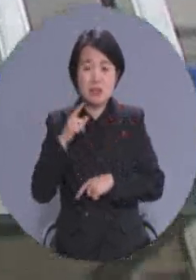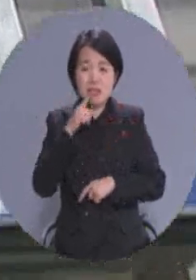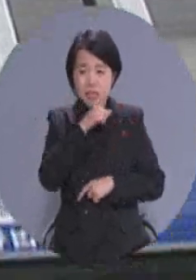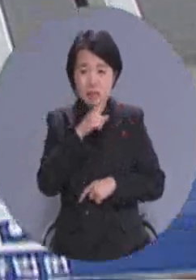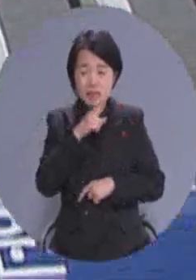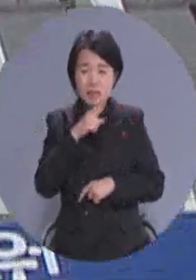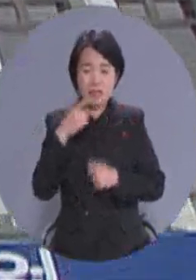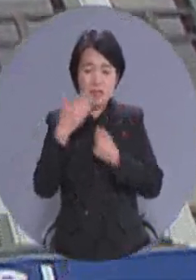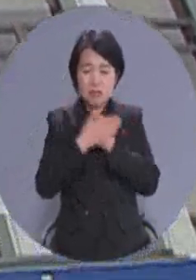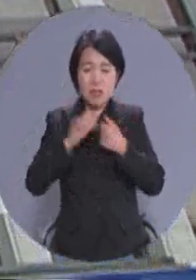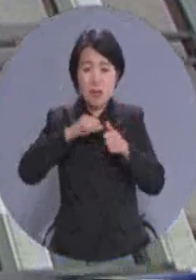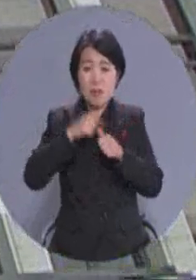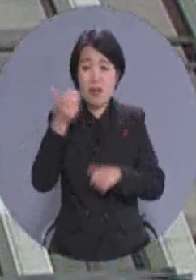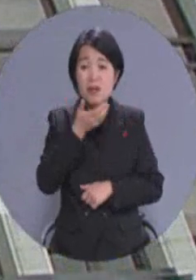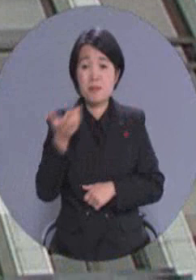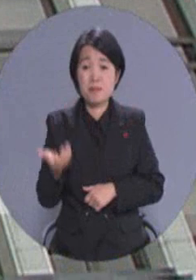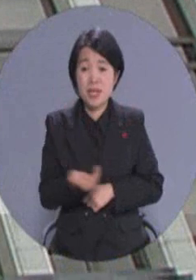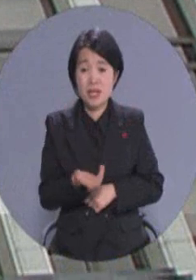집행 유예로